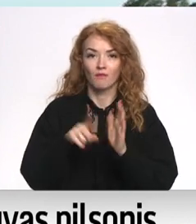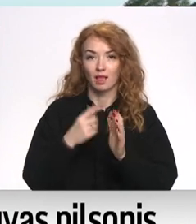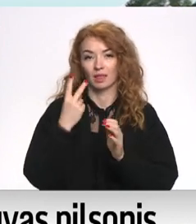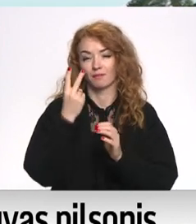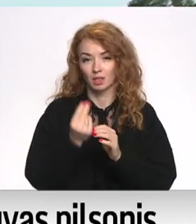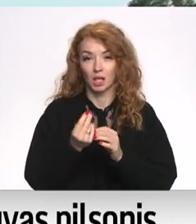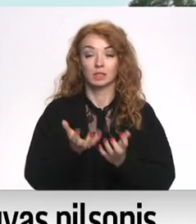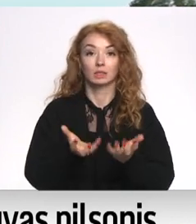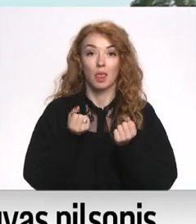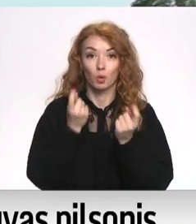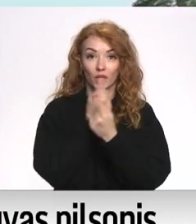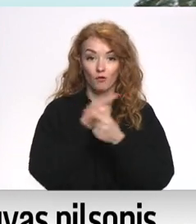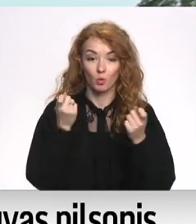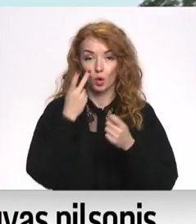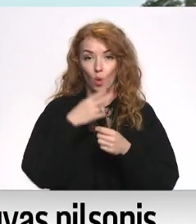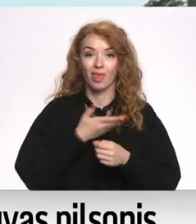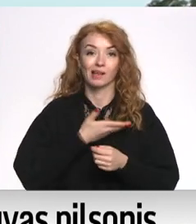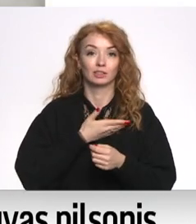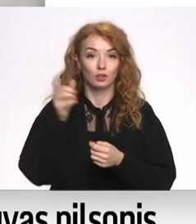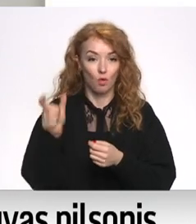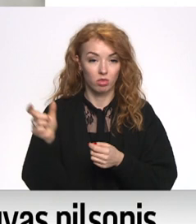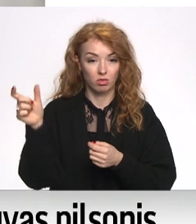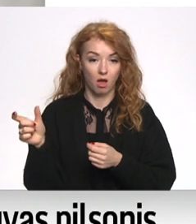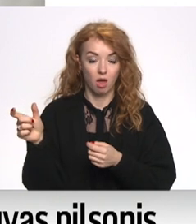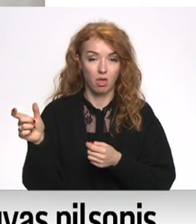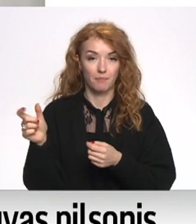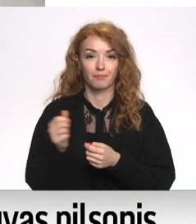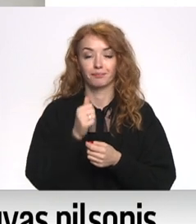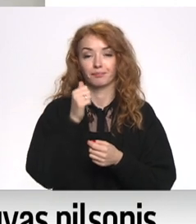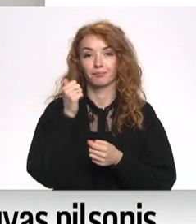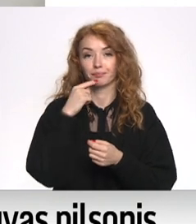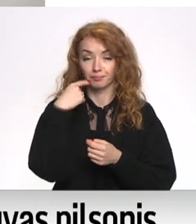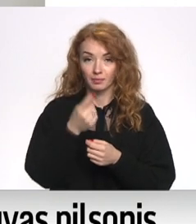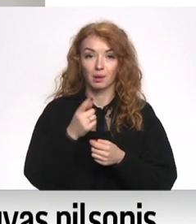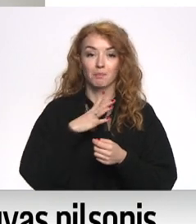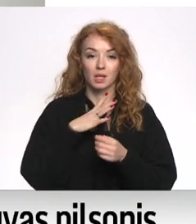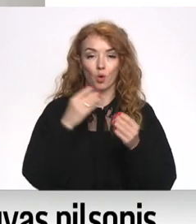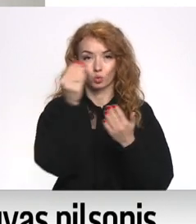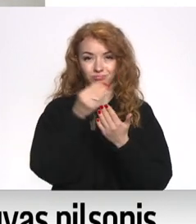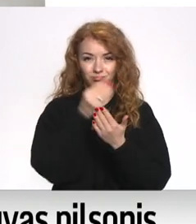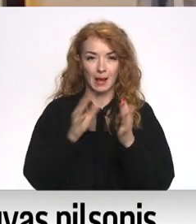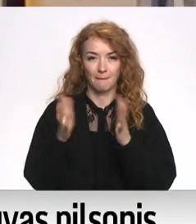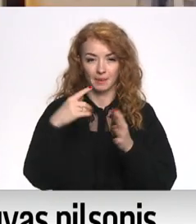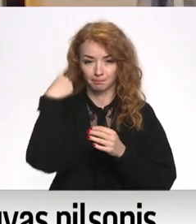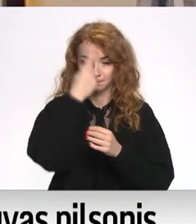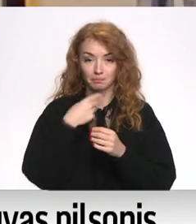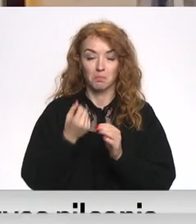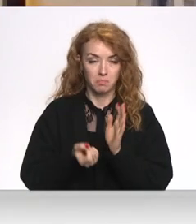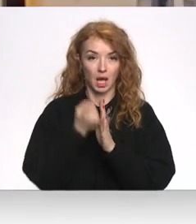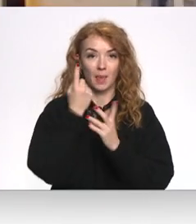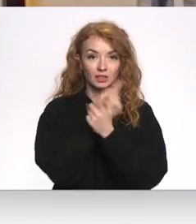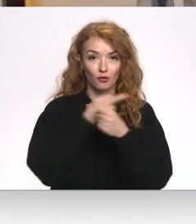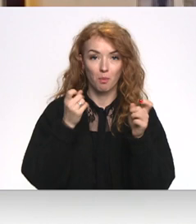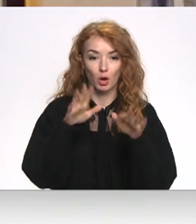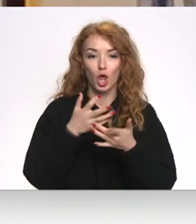dienas, saņemot informāciju no iedzīvotājiem. Bija sastādīts arī šis fotorobots, sāka pienākt informācija par